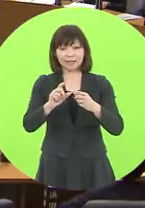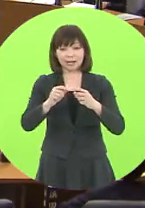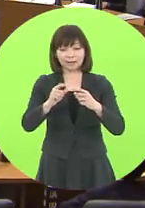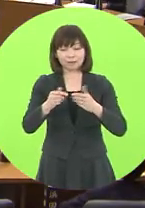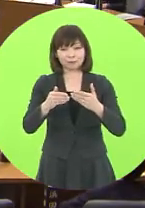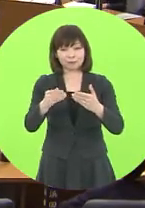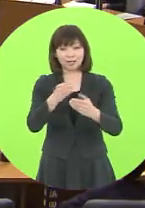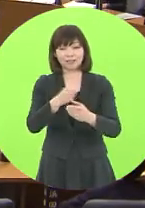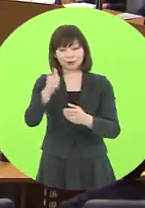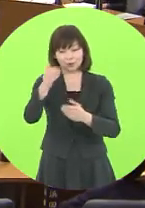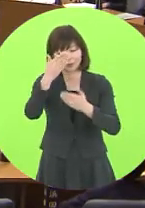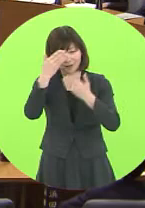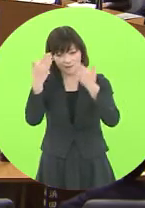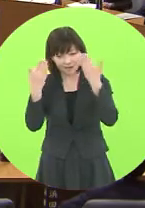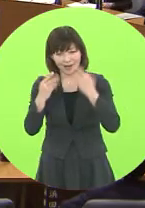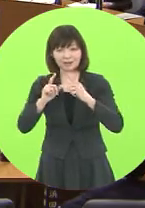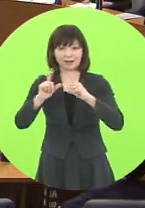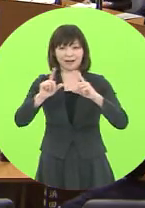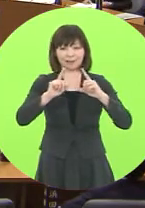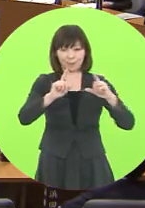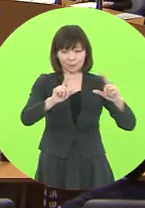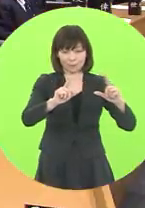も丁寧に対応していたよ。